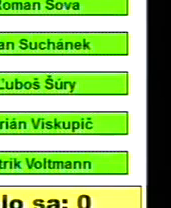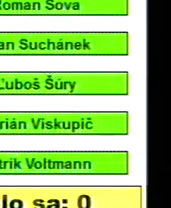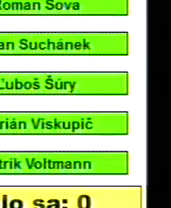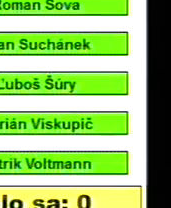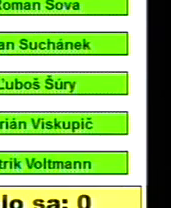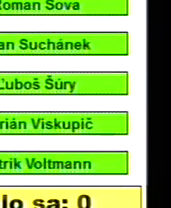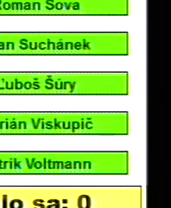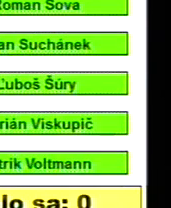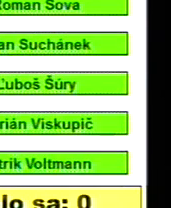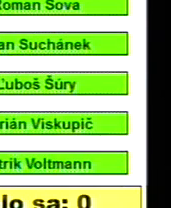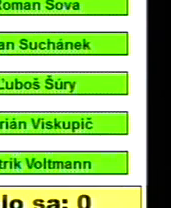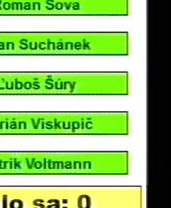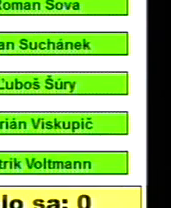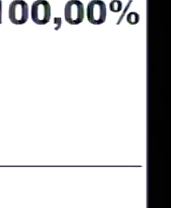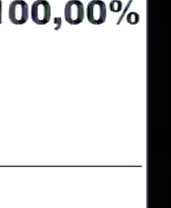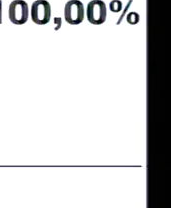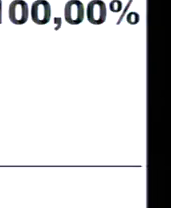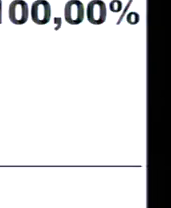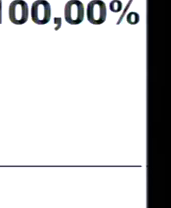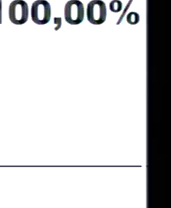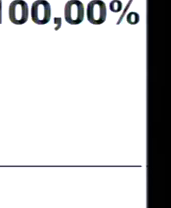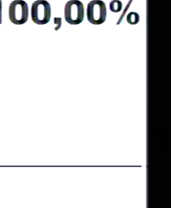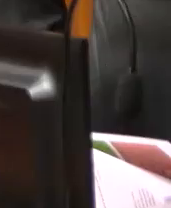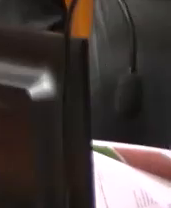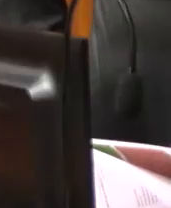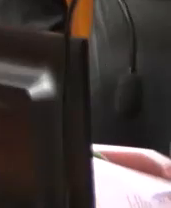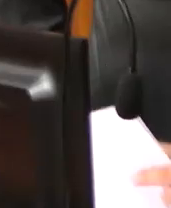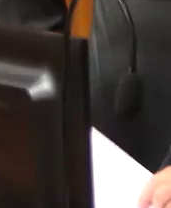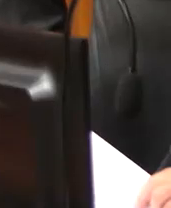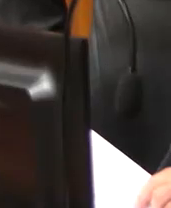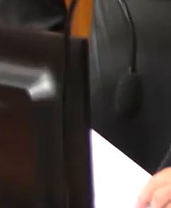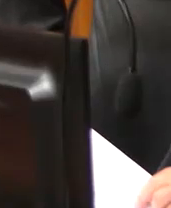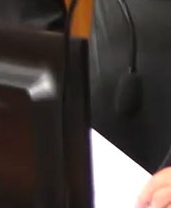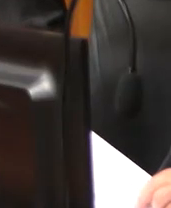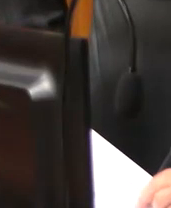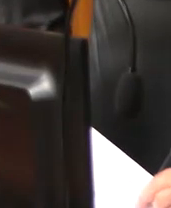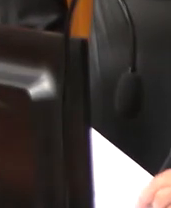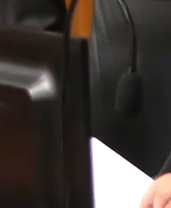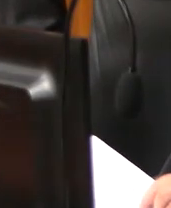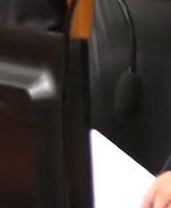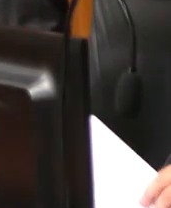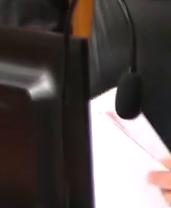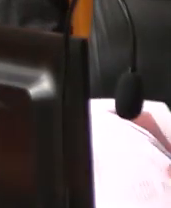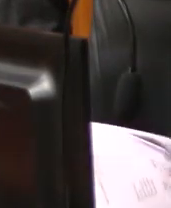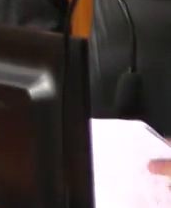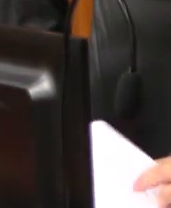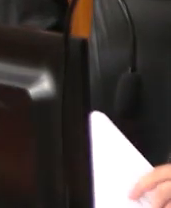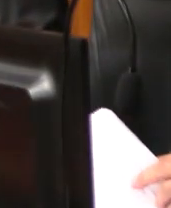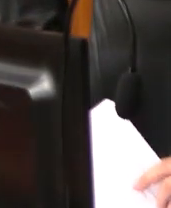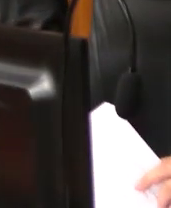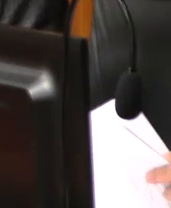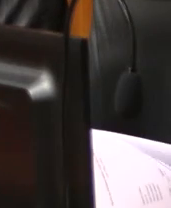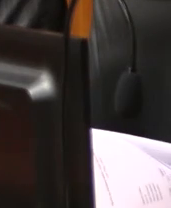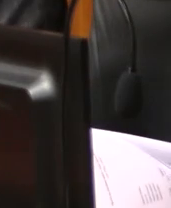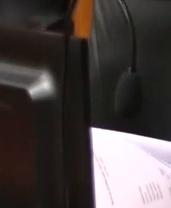Konštatujem, že návrh uznesenia bol prijatý jednomyselne 36 hlasmi za, 36 prítomných.